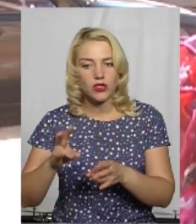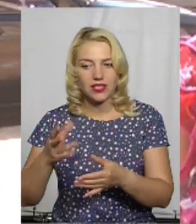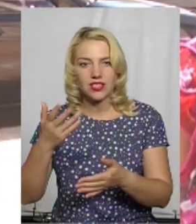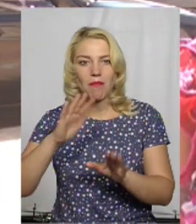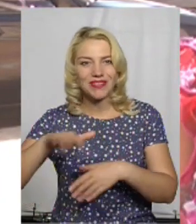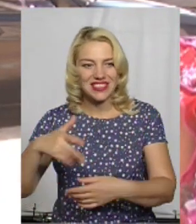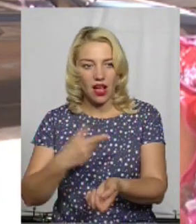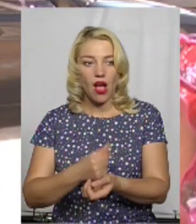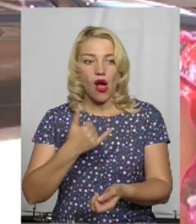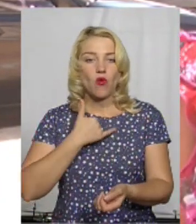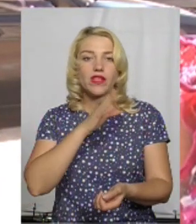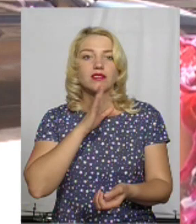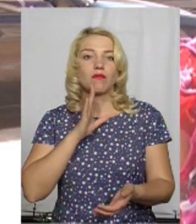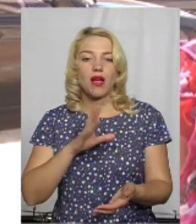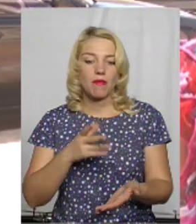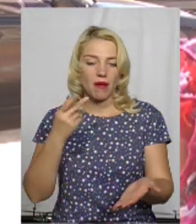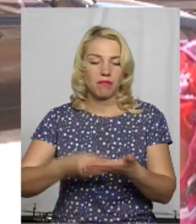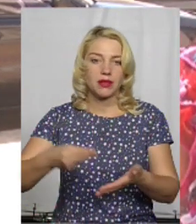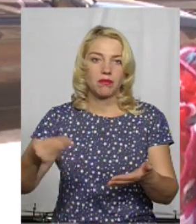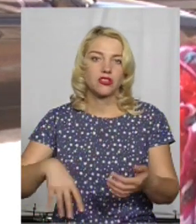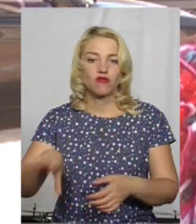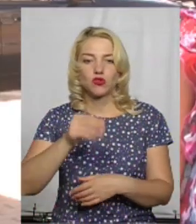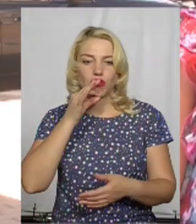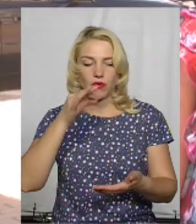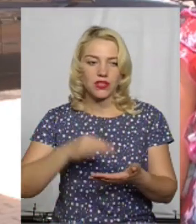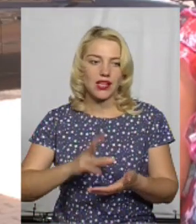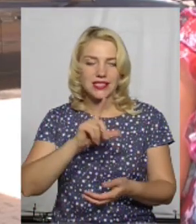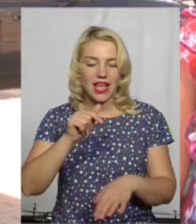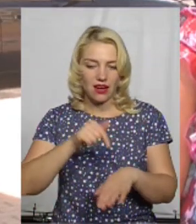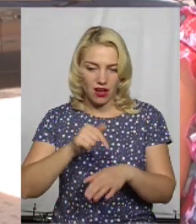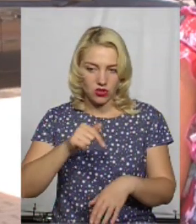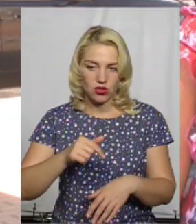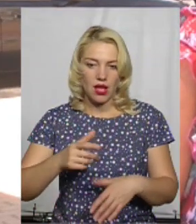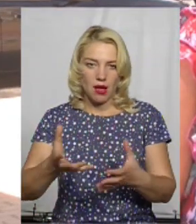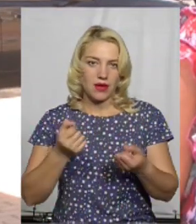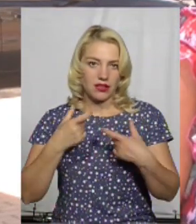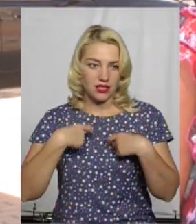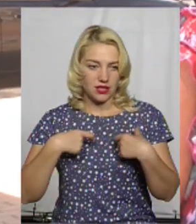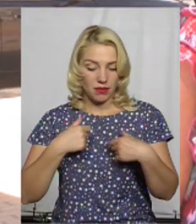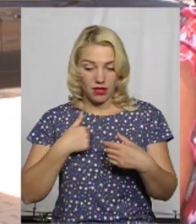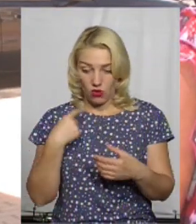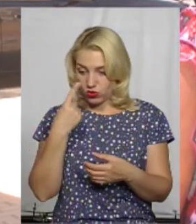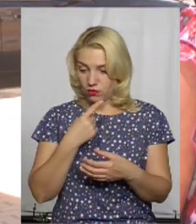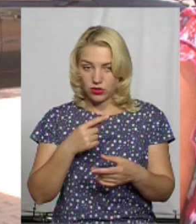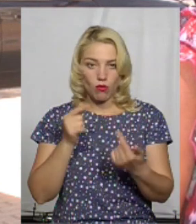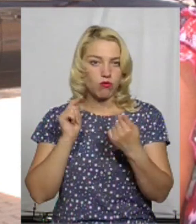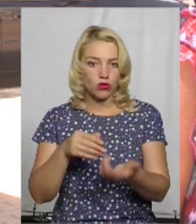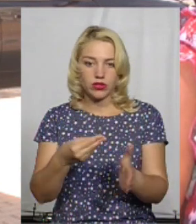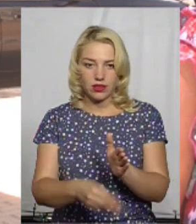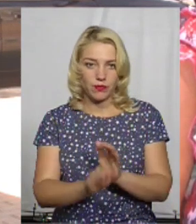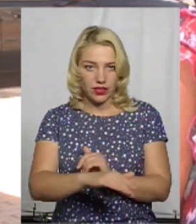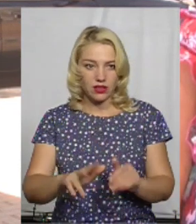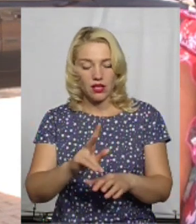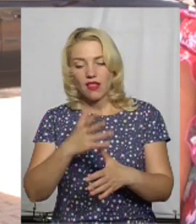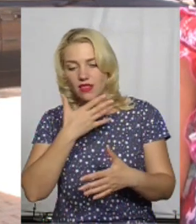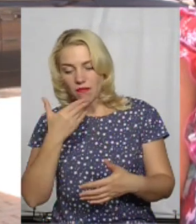роблять щеплення, підписує, що всю відповідальність вона бере на себе за реакції. І я особисто категорично проти дискримінації дітей. Неважливо, чи щеплені,